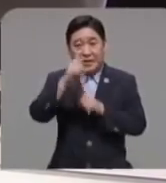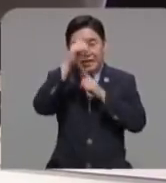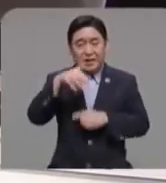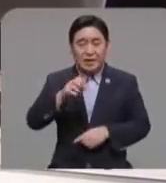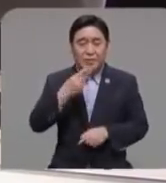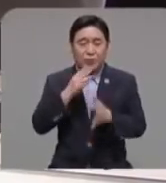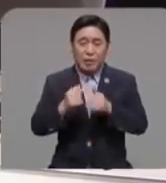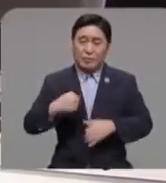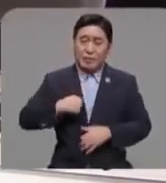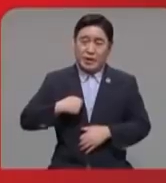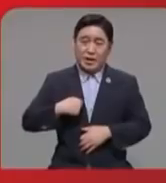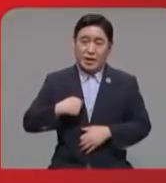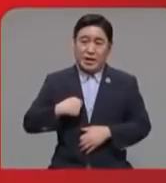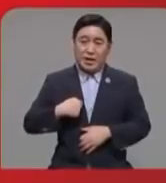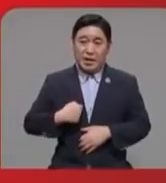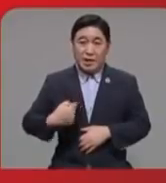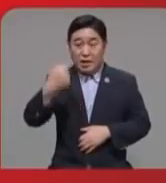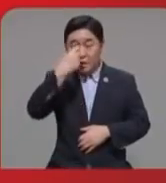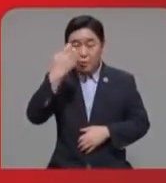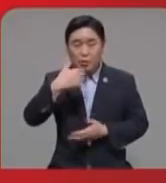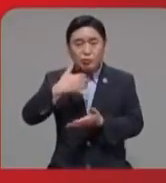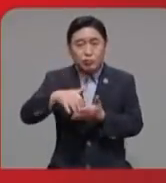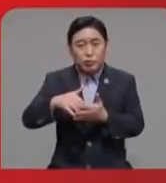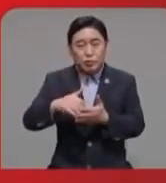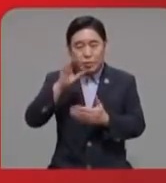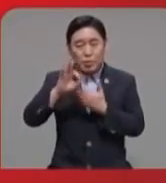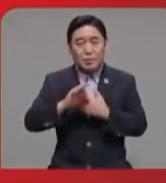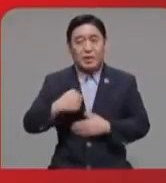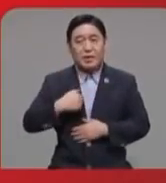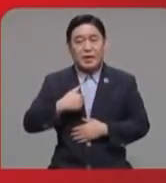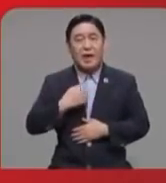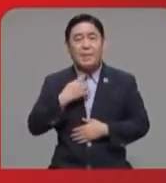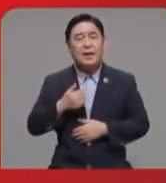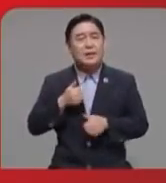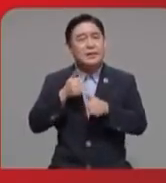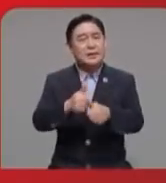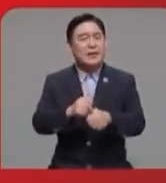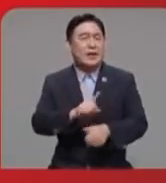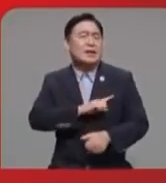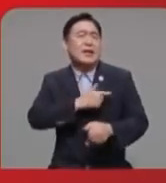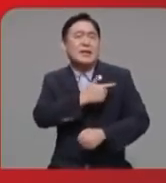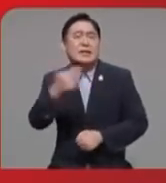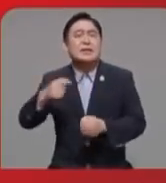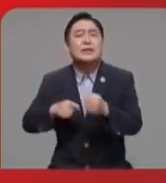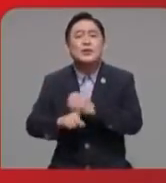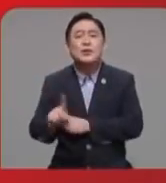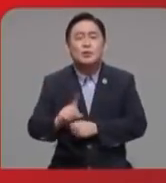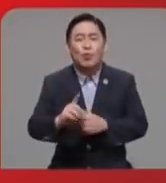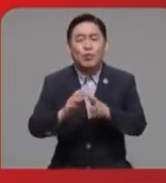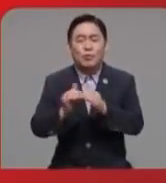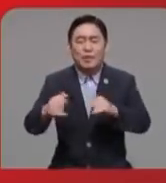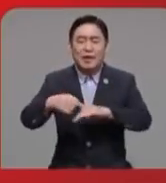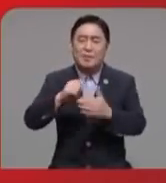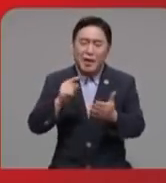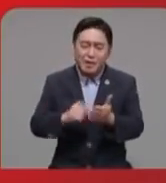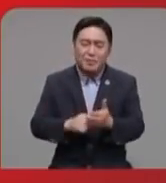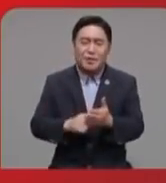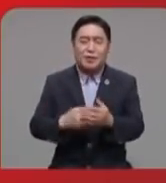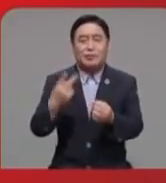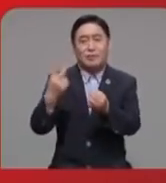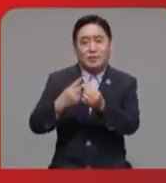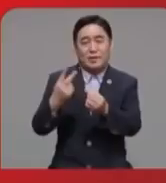이재명 후보하고 제가 지금 여론조사 수치상으로 저만 이기는 것이 나오는 가장 큰 이유가 민심의 흐름입니다. 두